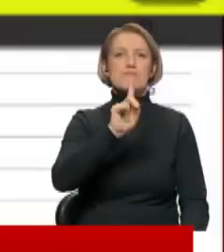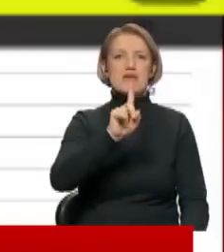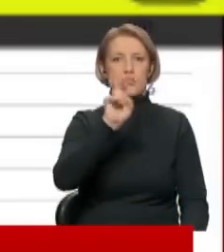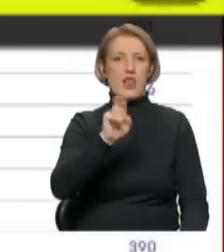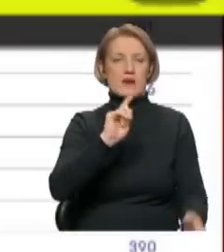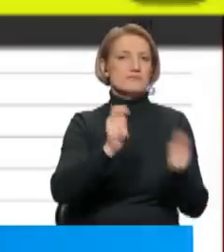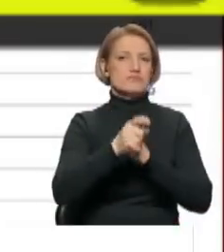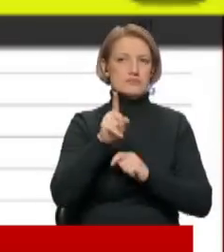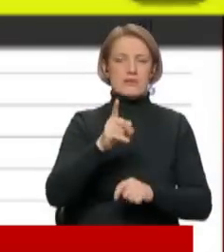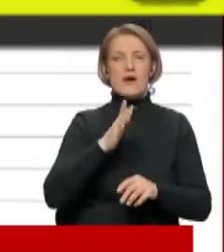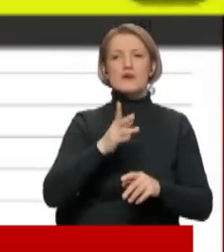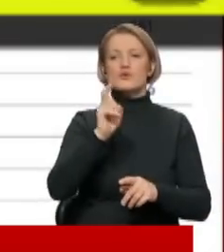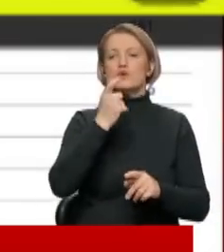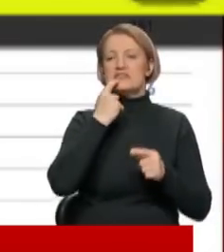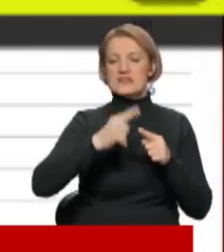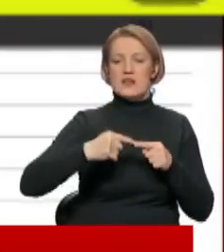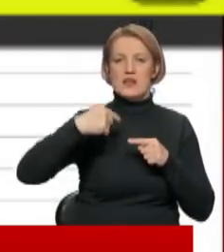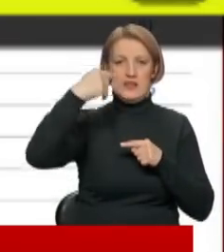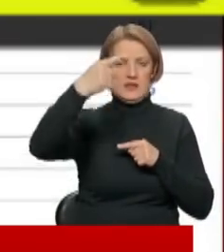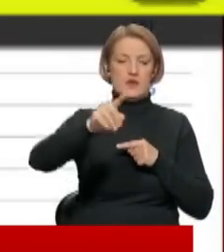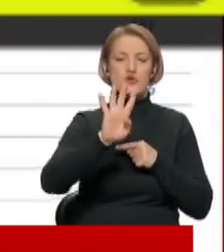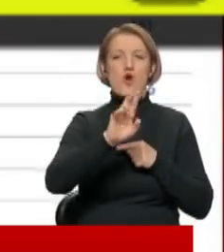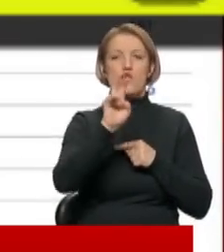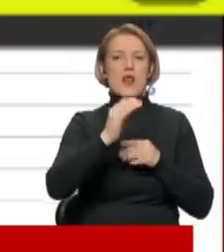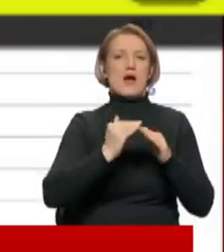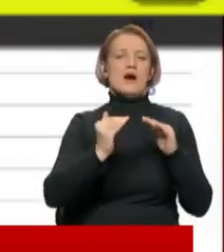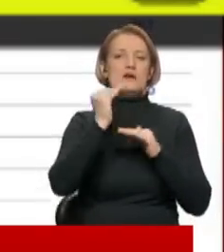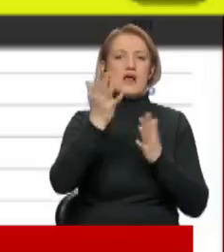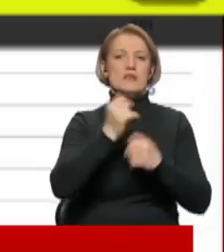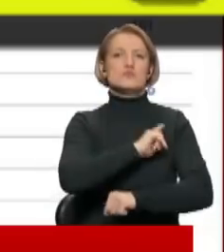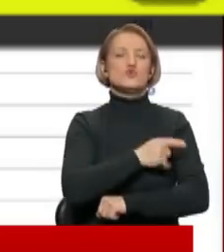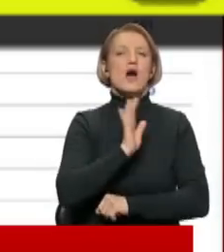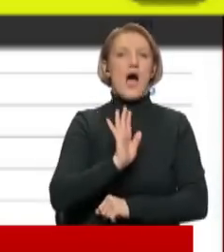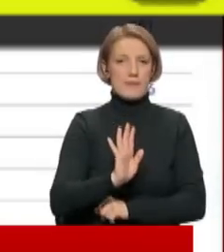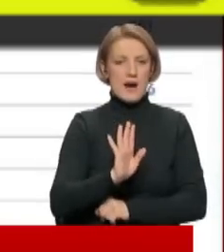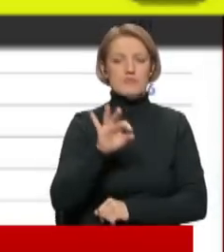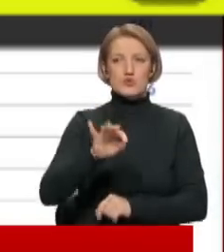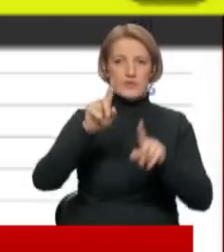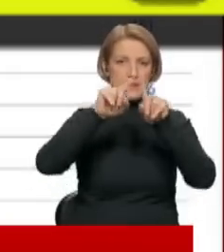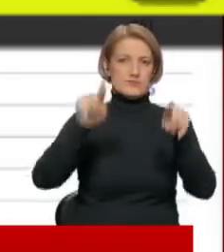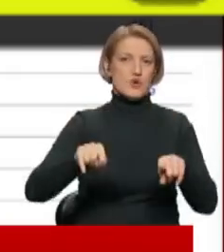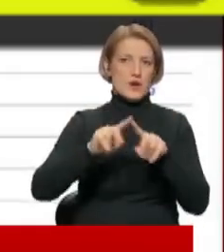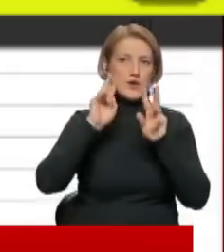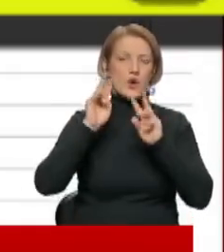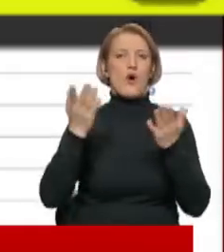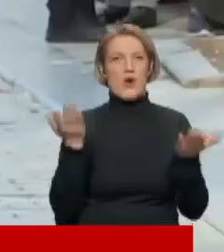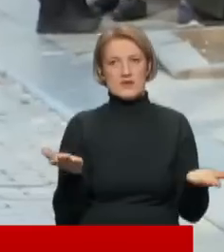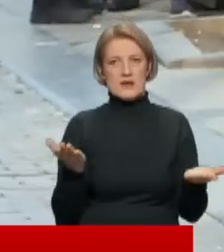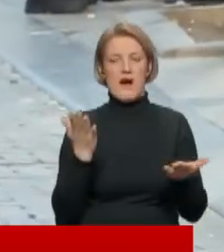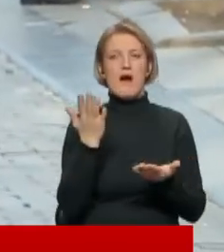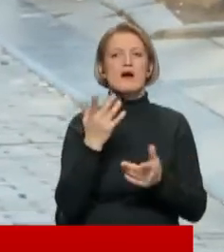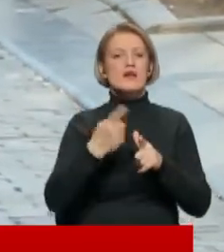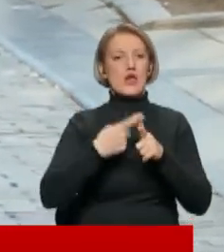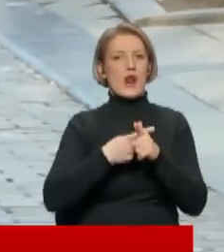geliyordu Yani aradan geçen 9 yılda 4 Dolar arttı asgari ücretlinin alım gücü ama sadece bu tabloya göre Oysa ki